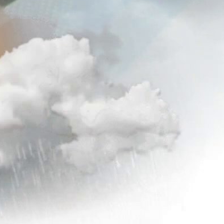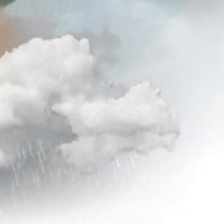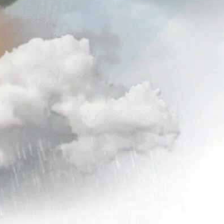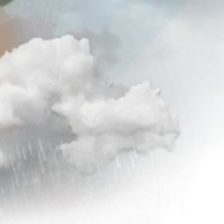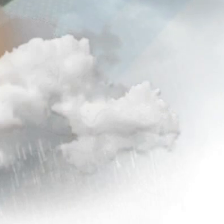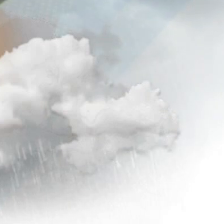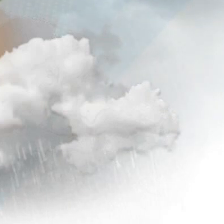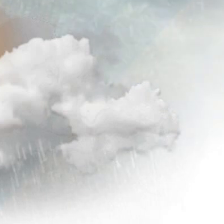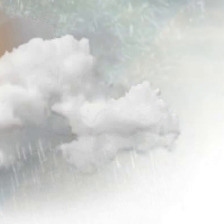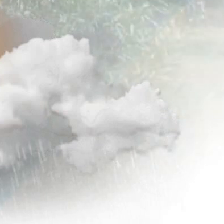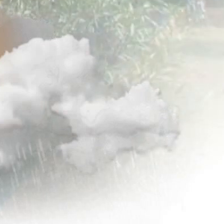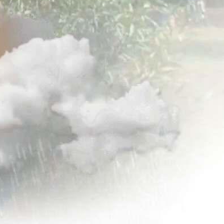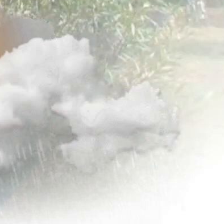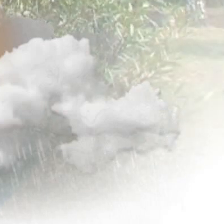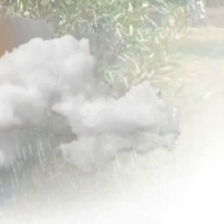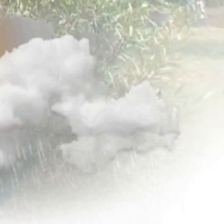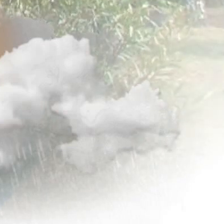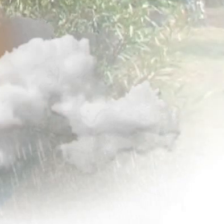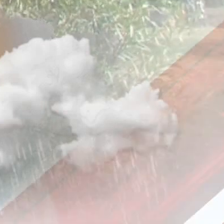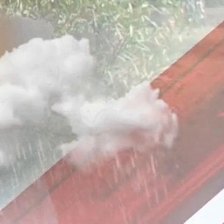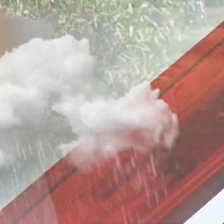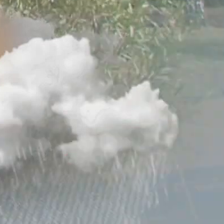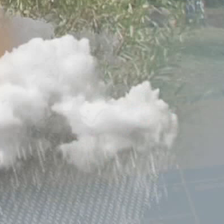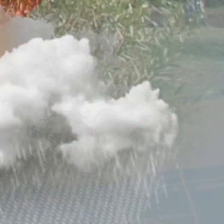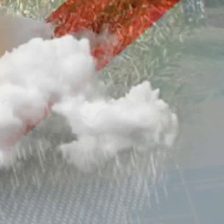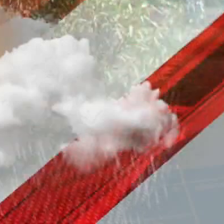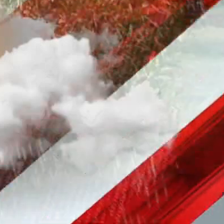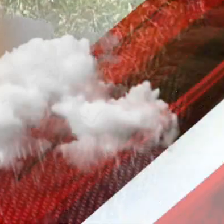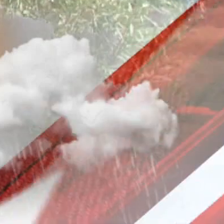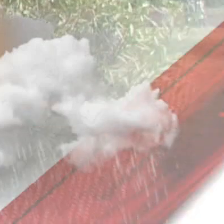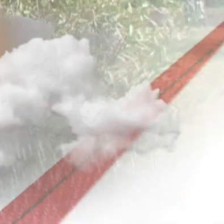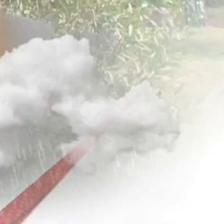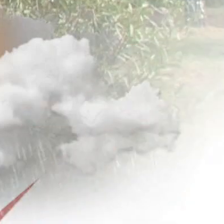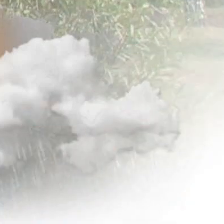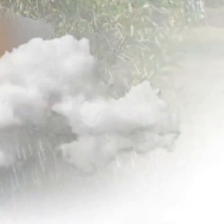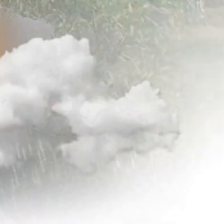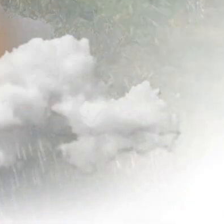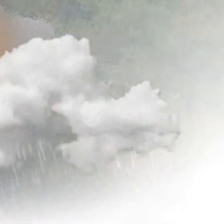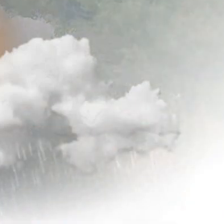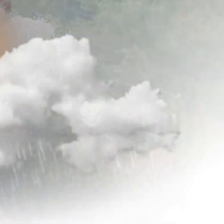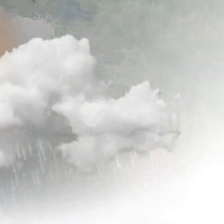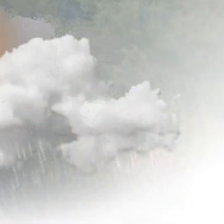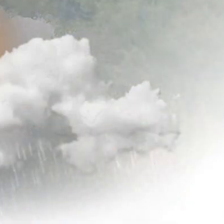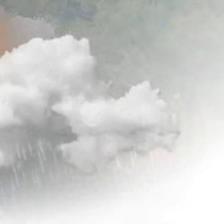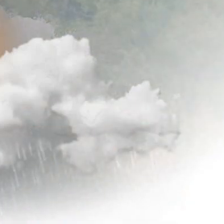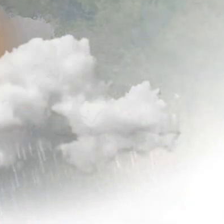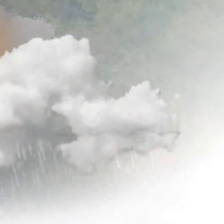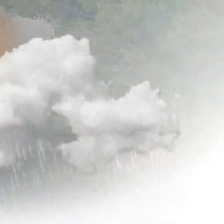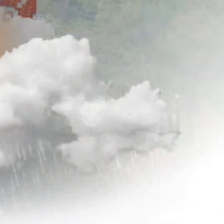– да плюс 20 градусов. Ветер пауночна усходні ад 1 до 4 метров на секунду.